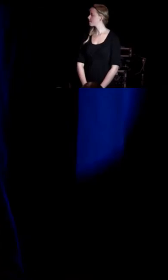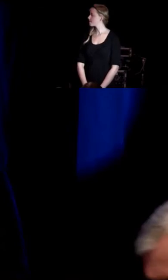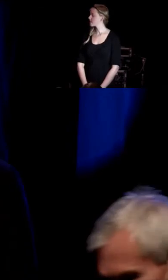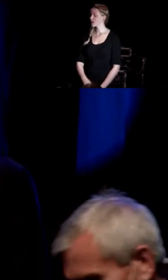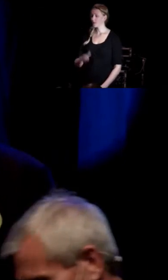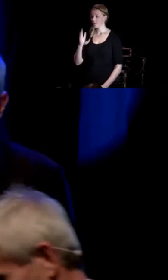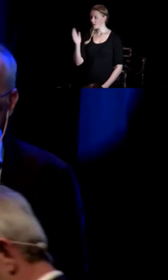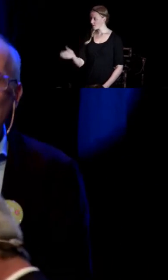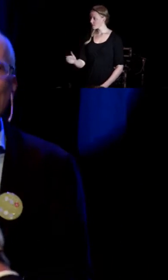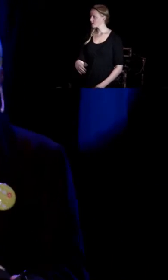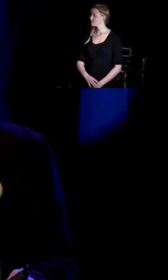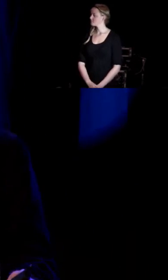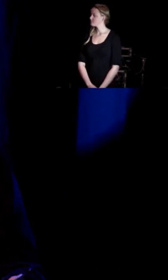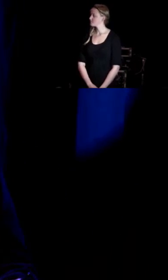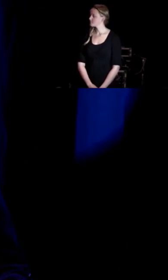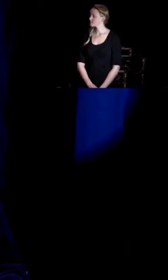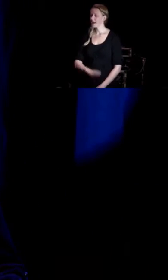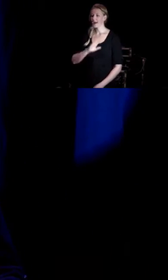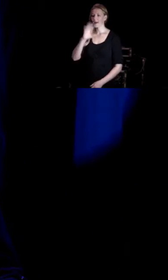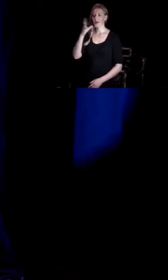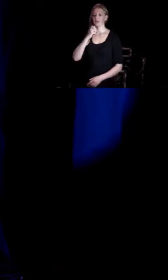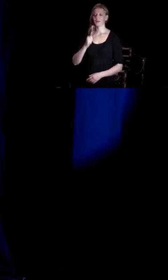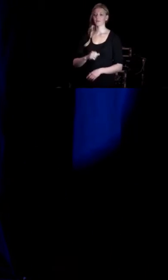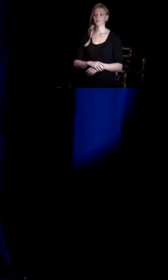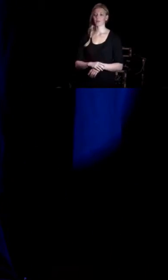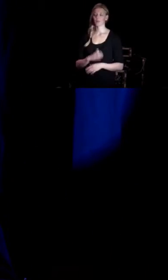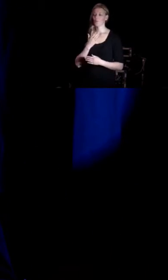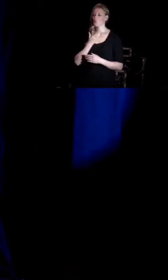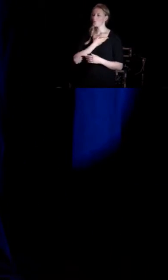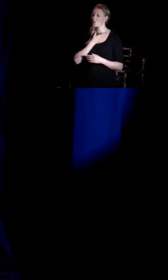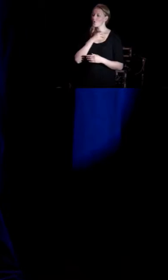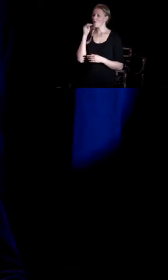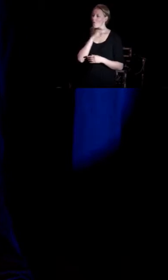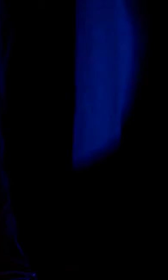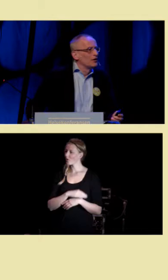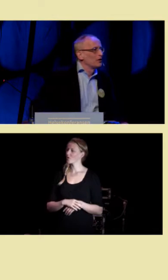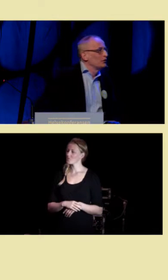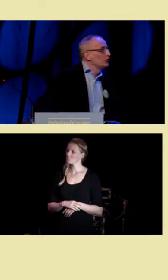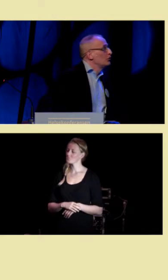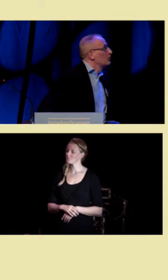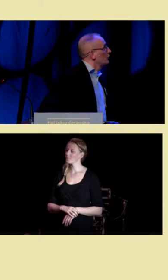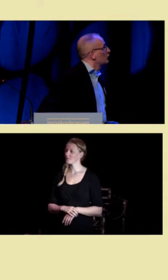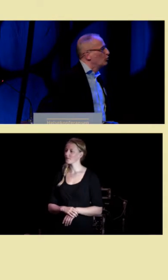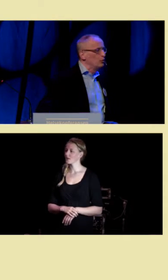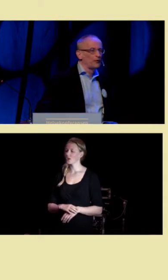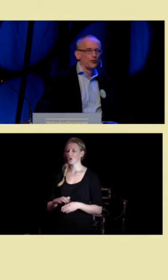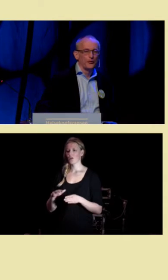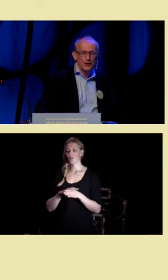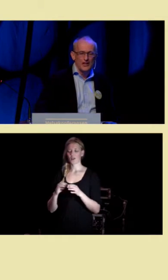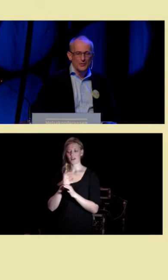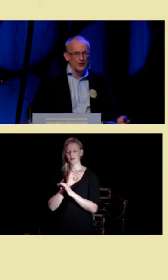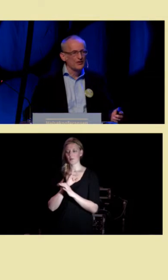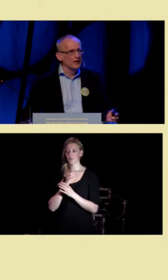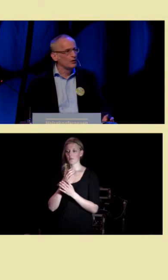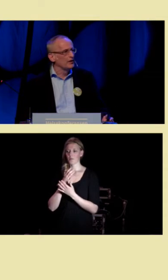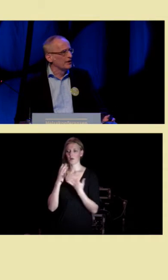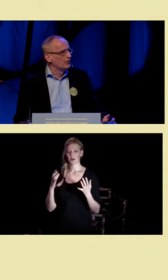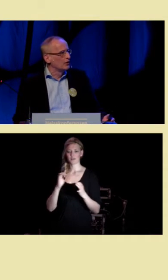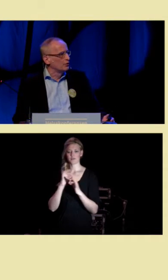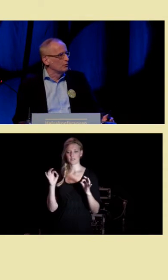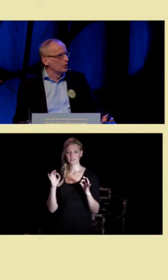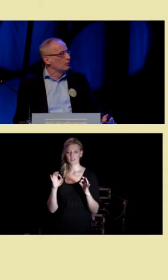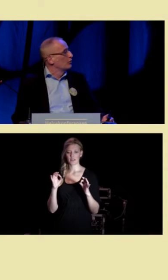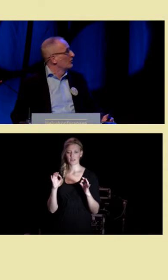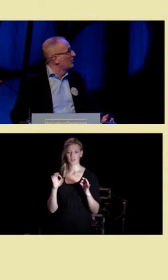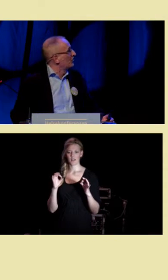Takk for det. Hallo alle sammen. Mye folk, egentlig. Jeg synes jeg har fått to flotte lissepassninger nå. Det ene